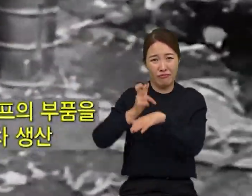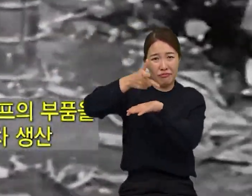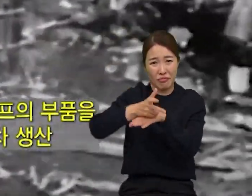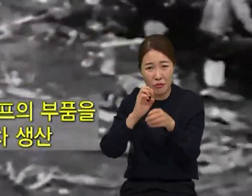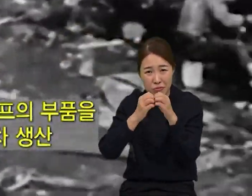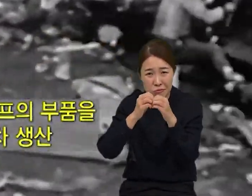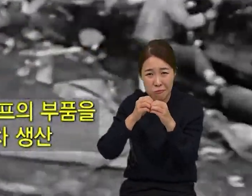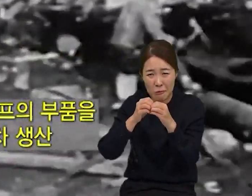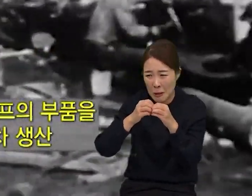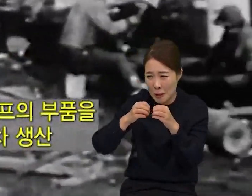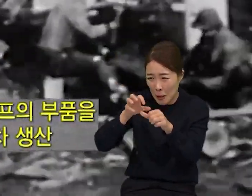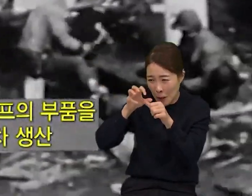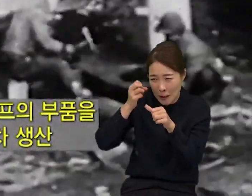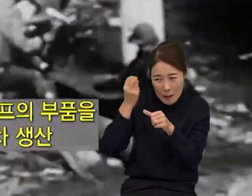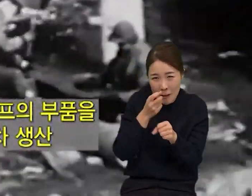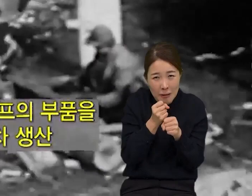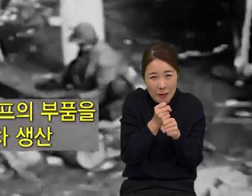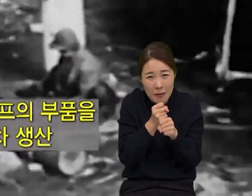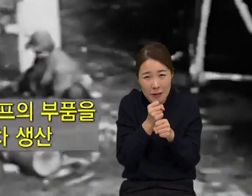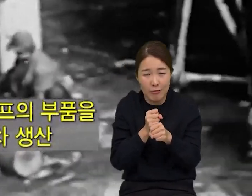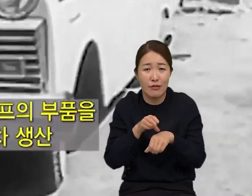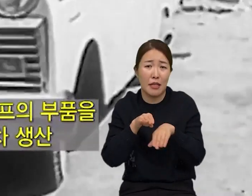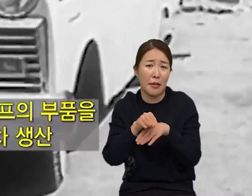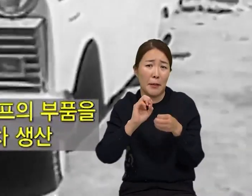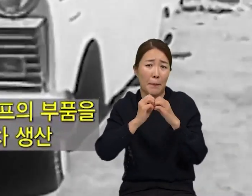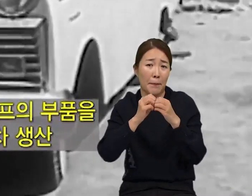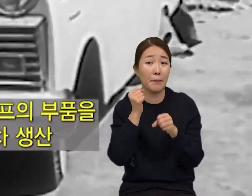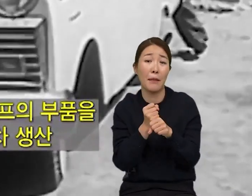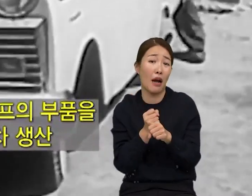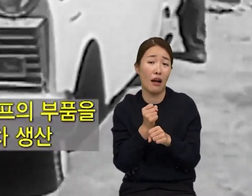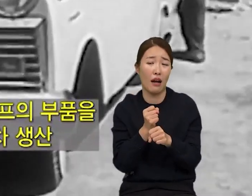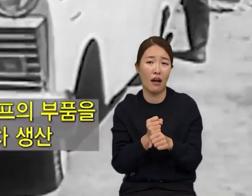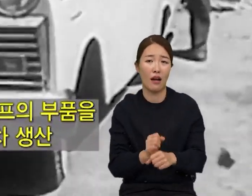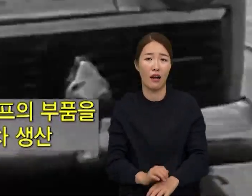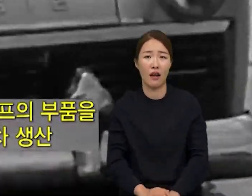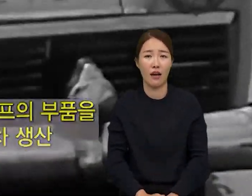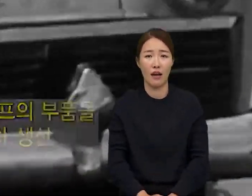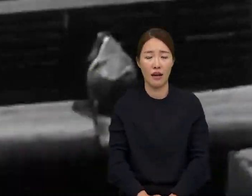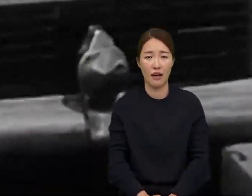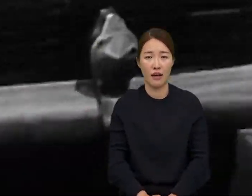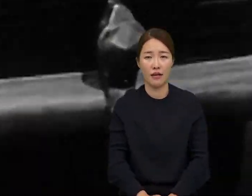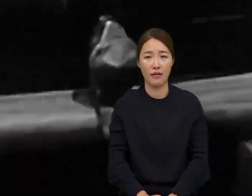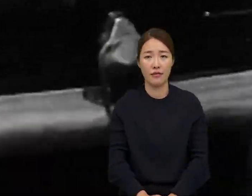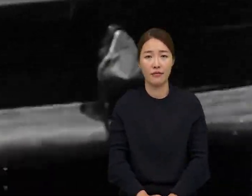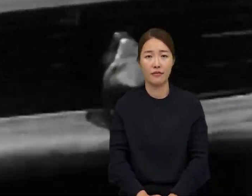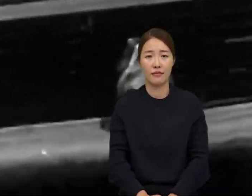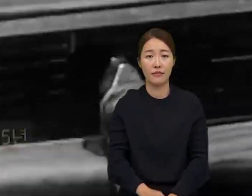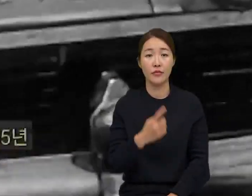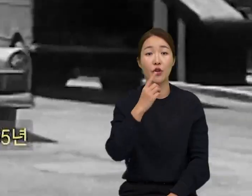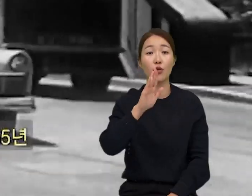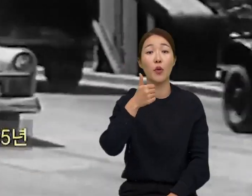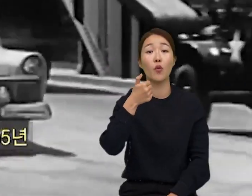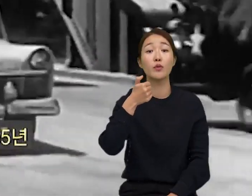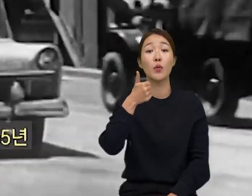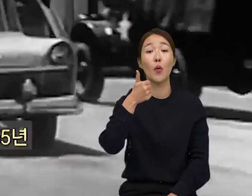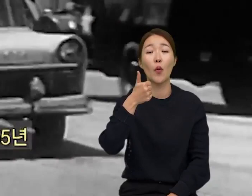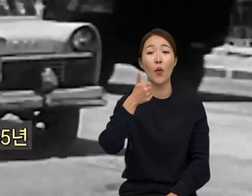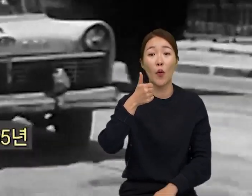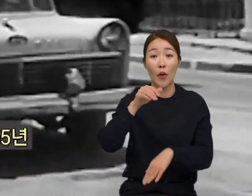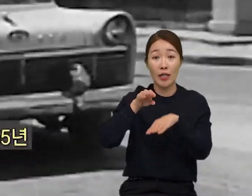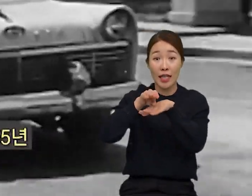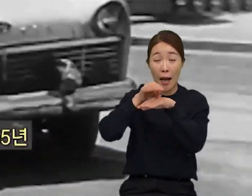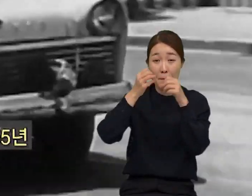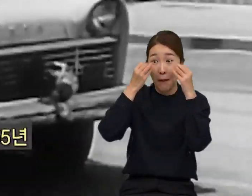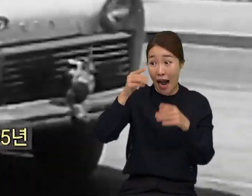1950년대까지 한국에선 미군 트럭이나 지프의 부품을 재활용해서 자동차를 만들었다. 1955년